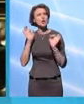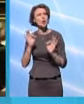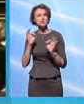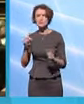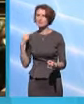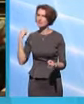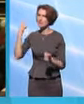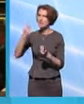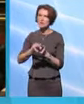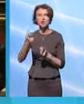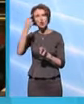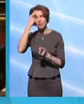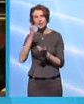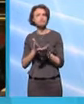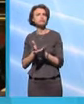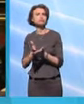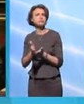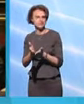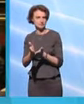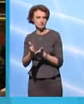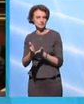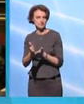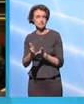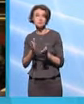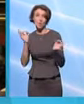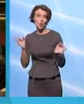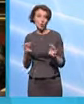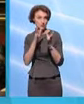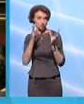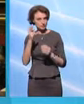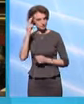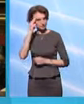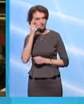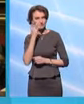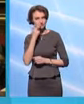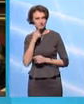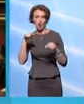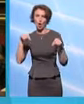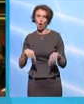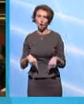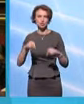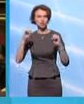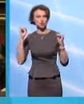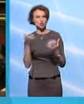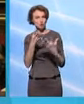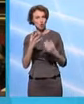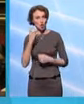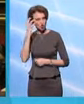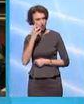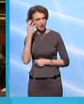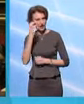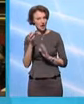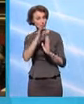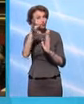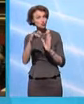a quando questo governo sarà qui. E ne approfitto per ricordare, oggi, 19 gennaio, è il